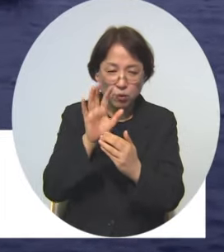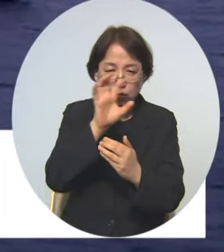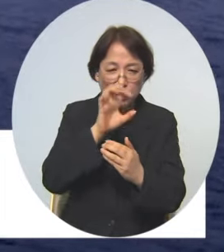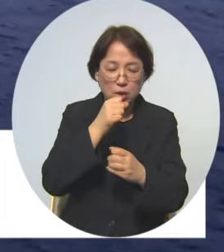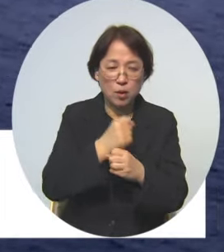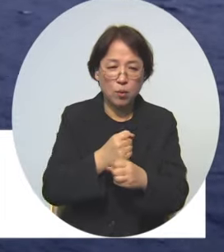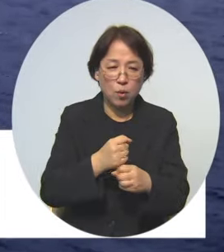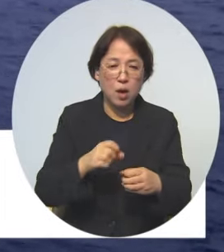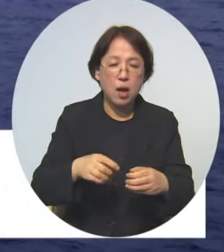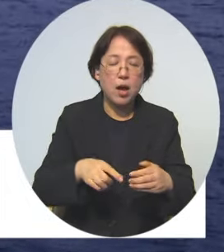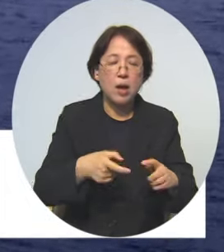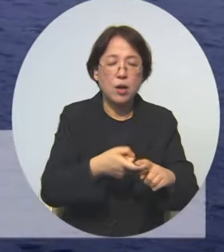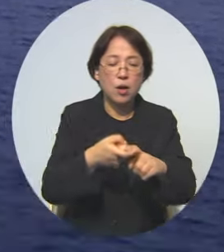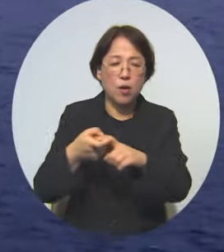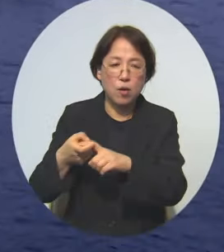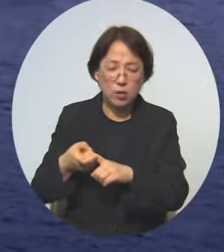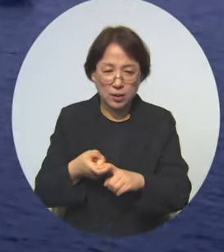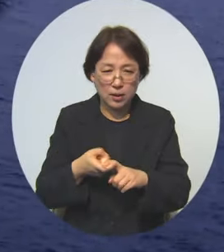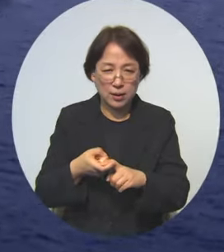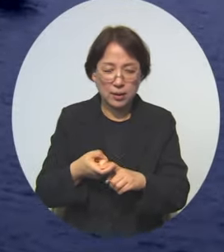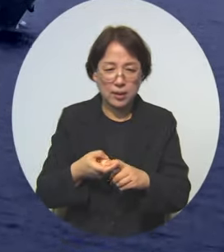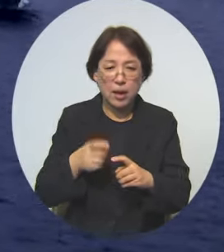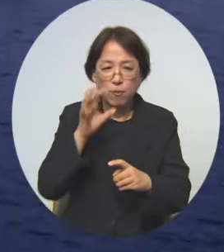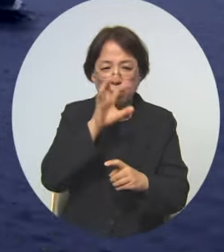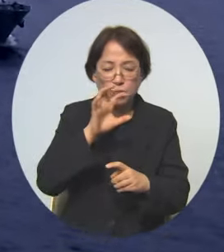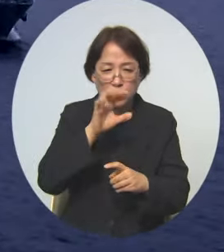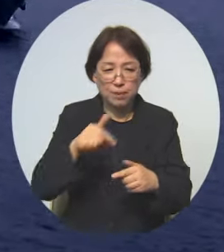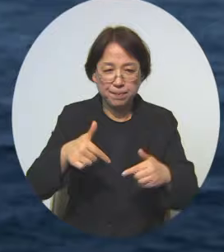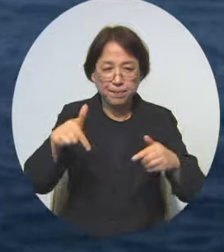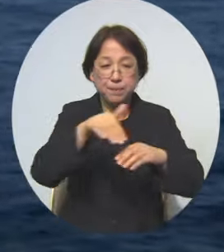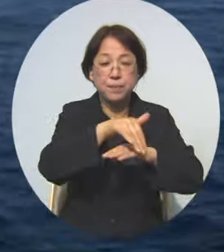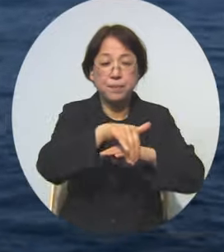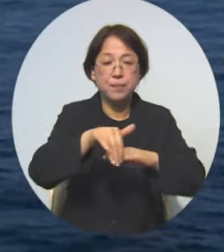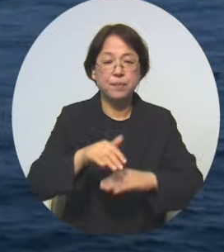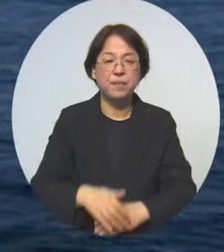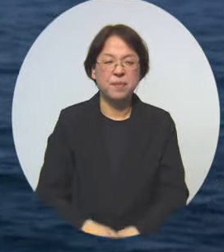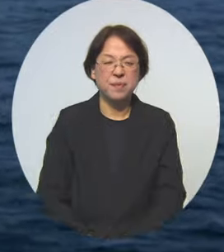연합작전 수행 능력을 향상시킬 계획입니다. KTV 김연아입니다.